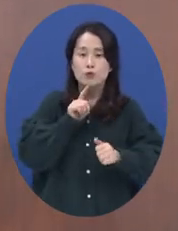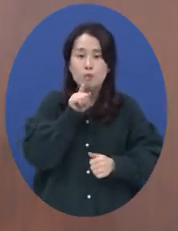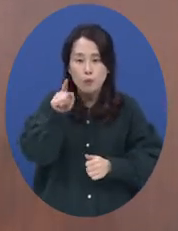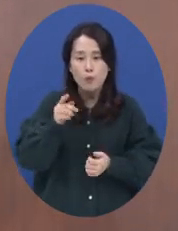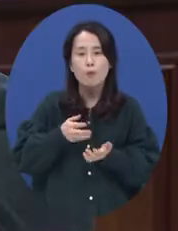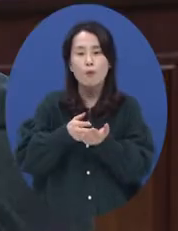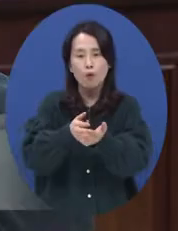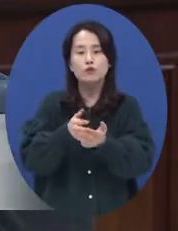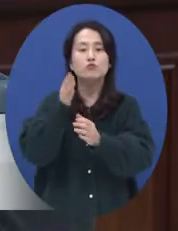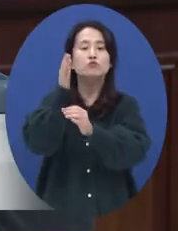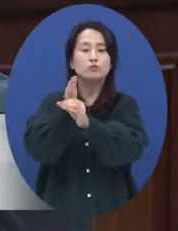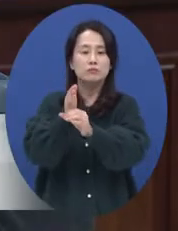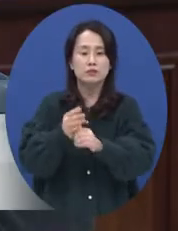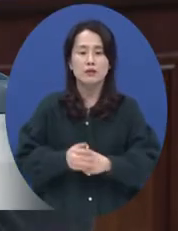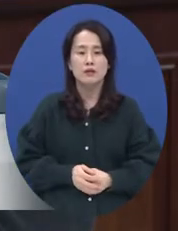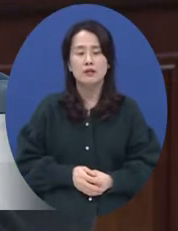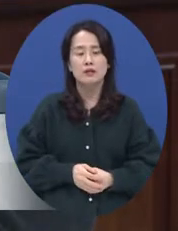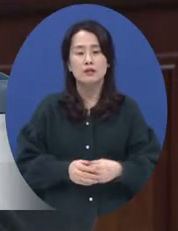이뤄졌습니다. 3월